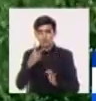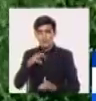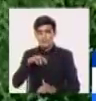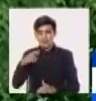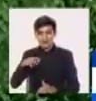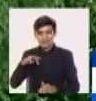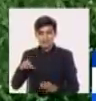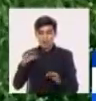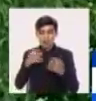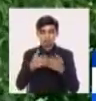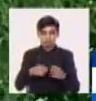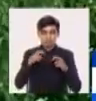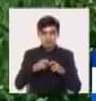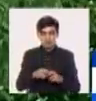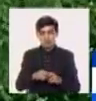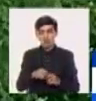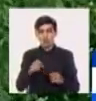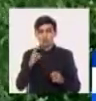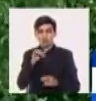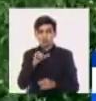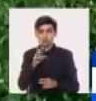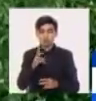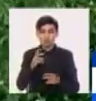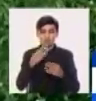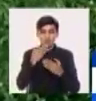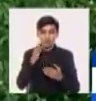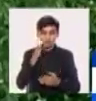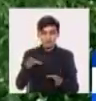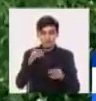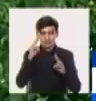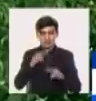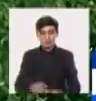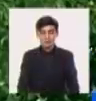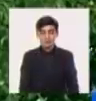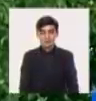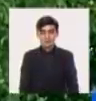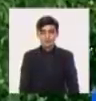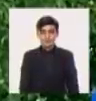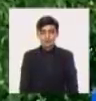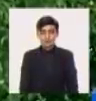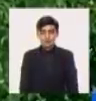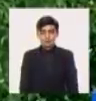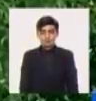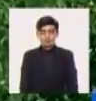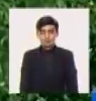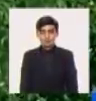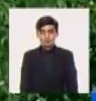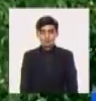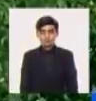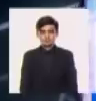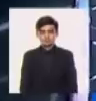теңгенің есебі кімнен сұралатыны әзірге белгісіз. Бақтыр Әлібай, Нұркен Тоқмурзин, Информбюро,